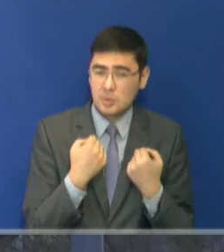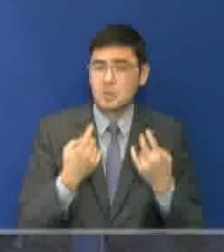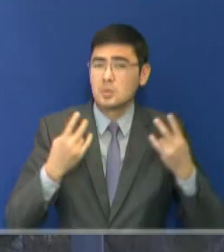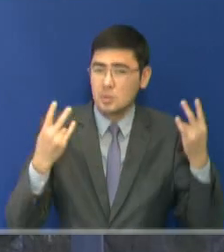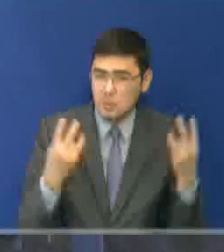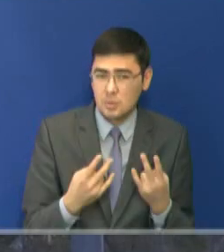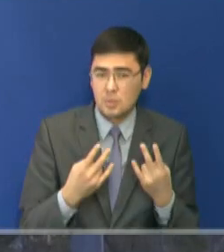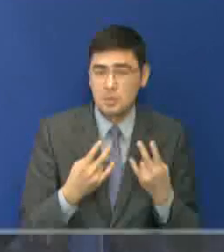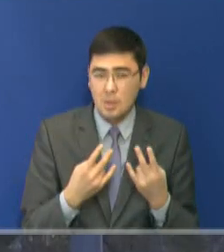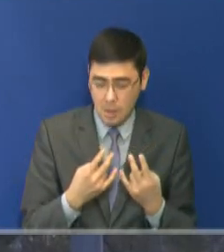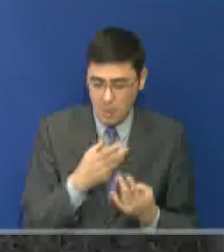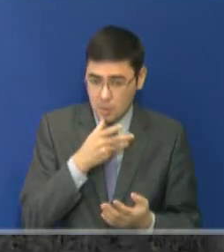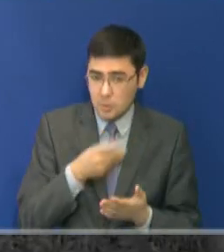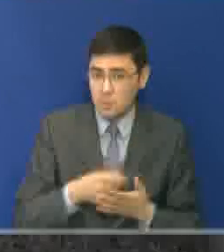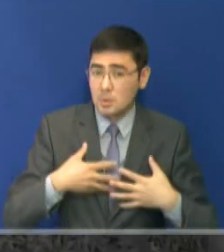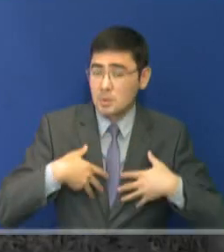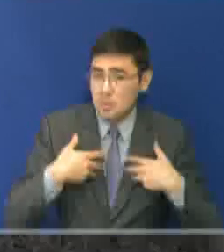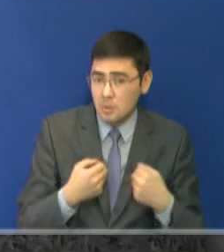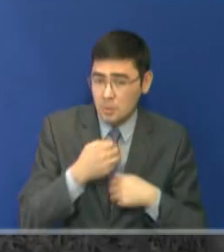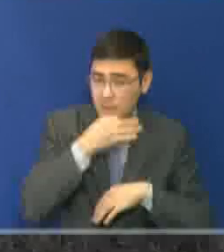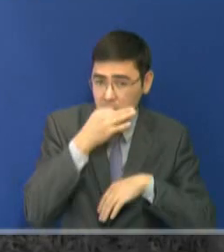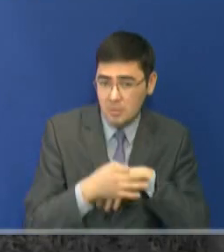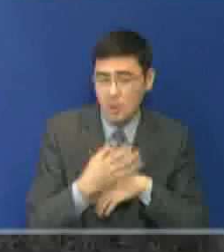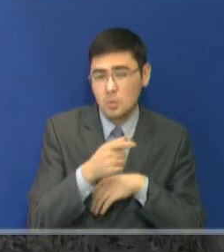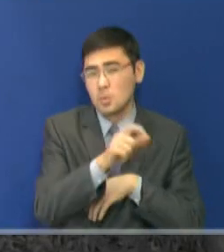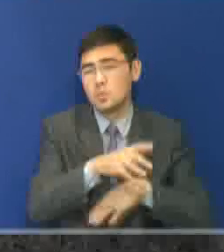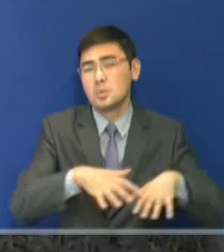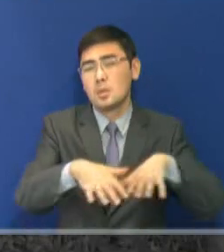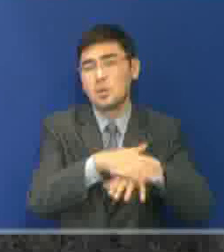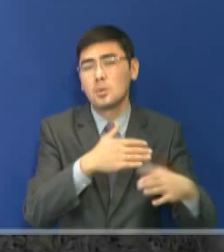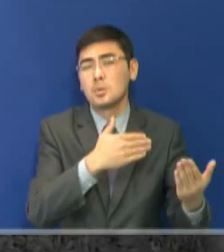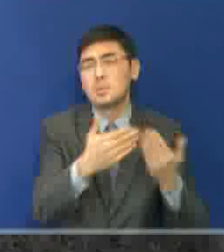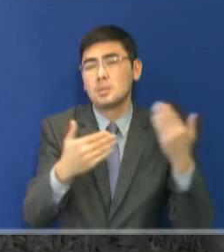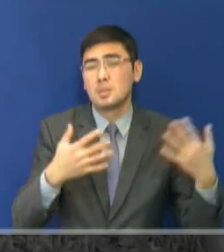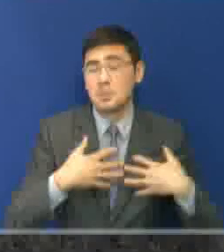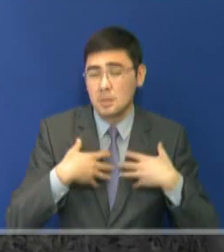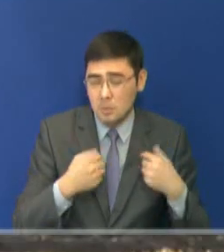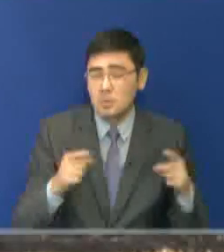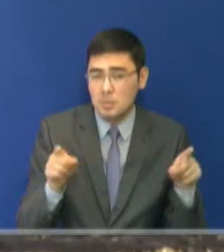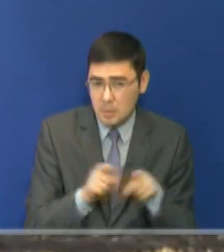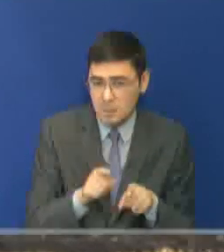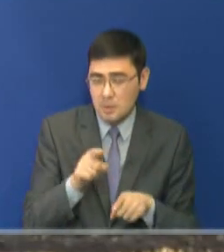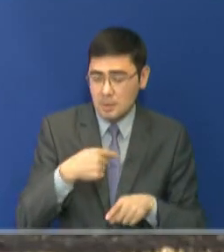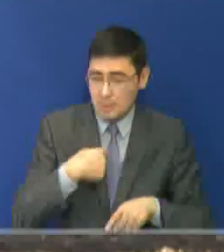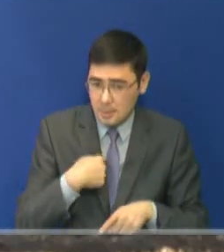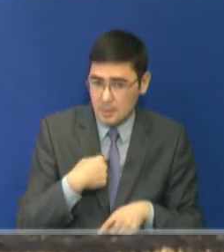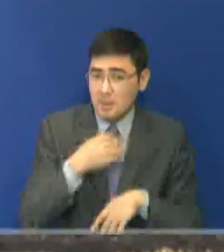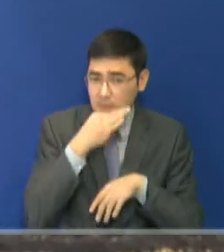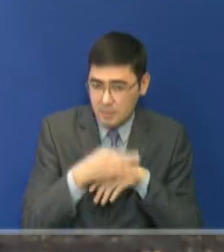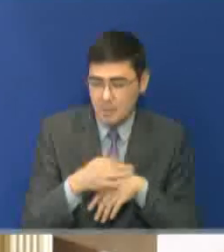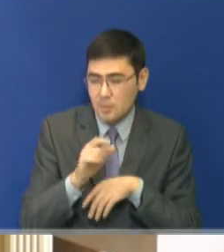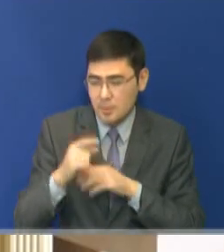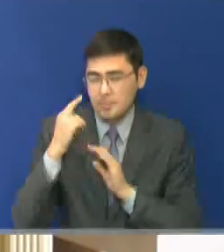не только за свое, но и здоровье других людей, повторяют медики. Специалисты не устают говорить о соблюдении санитарных